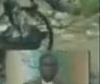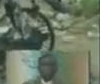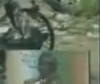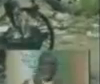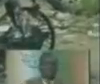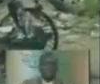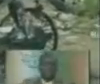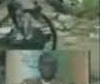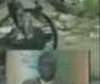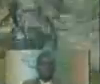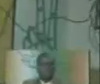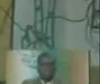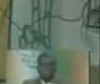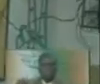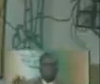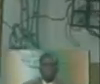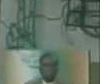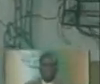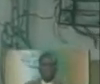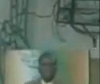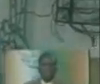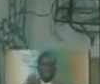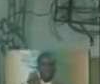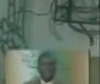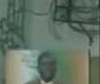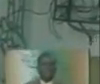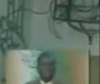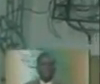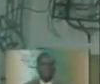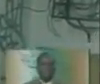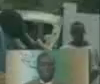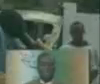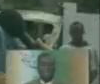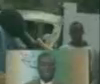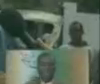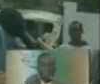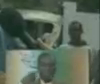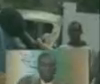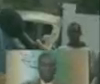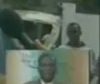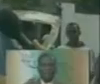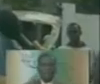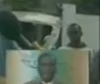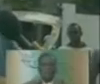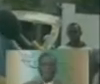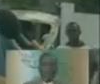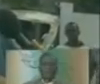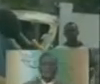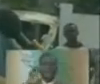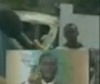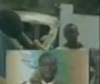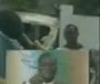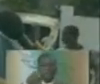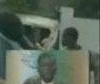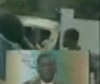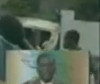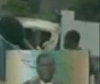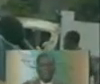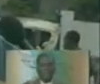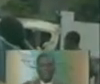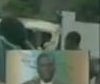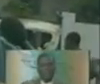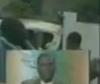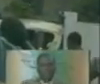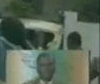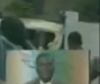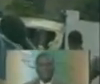en fumée, bureaux pillés, les témoins racontent leur calvaire. C'est aux environs de 6h15 qu'on a commencé à